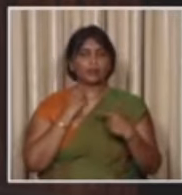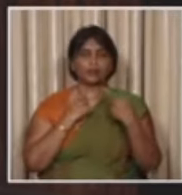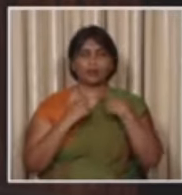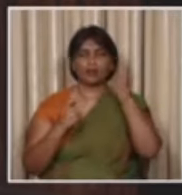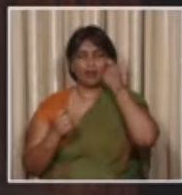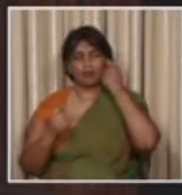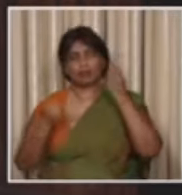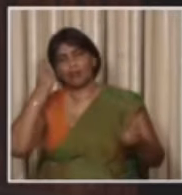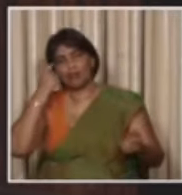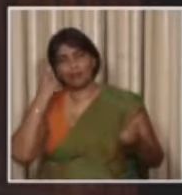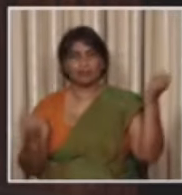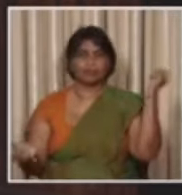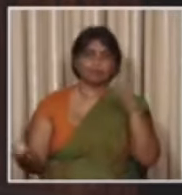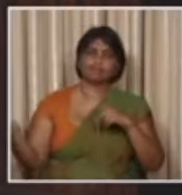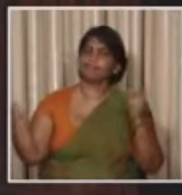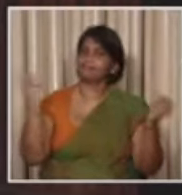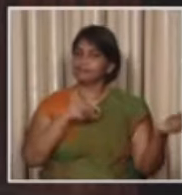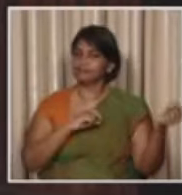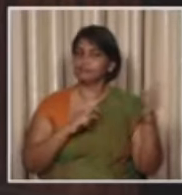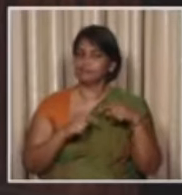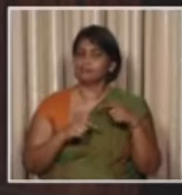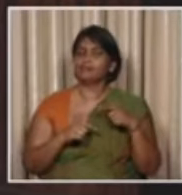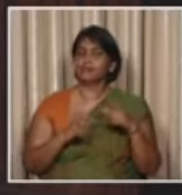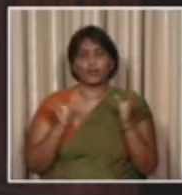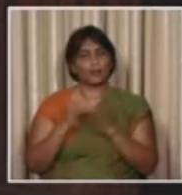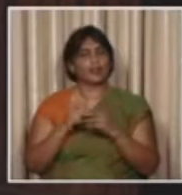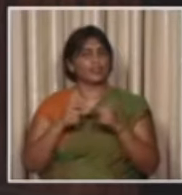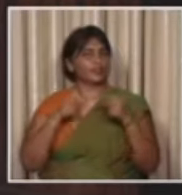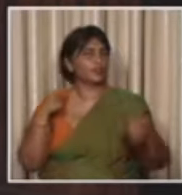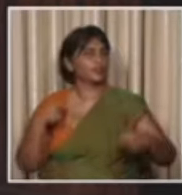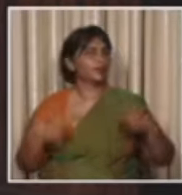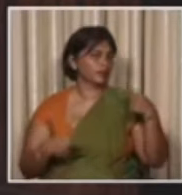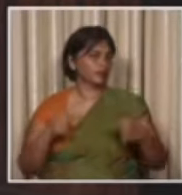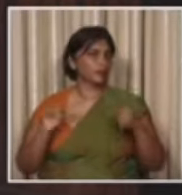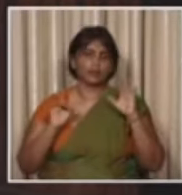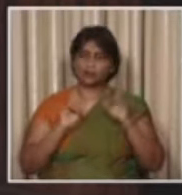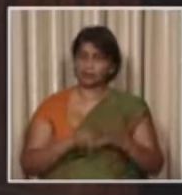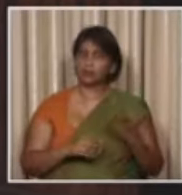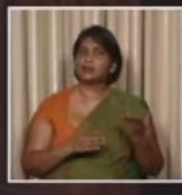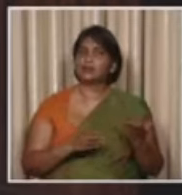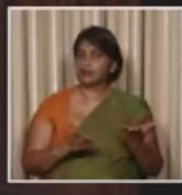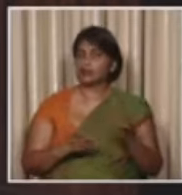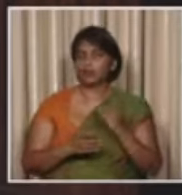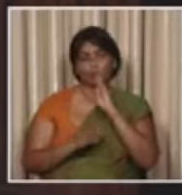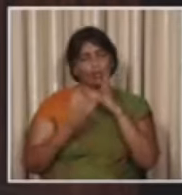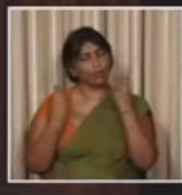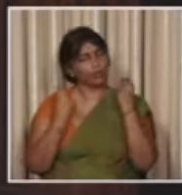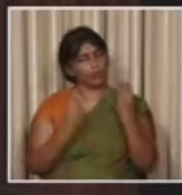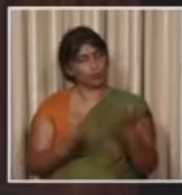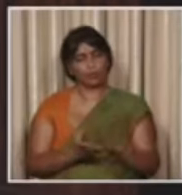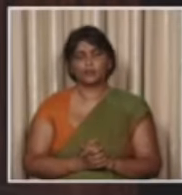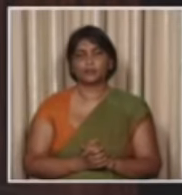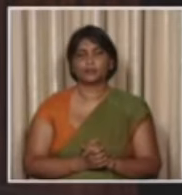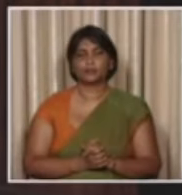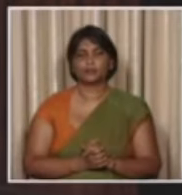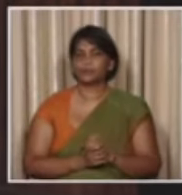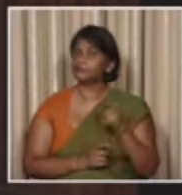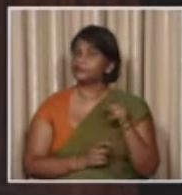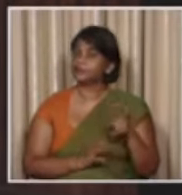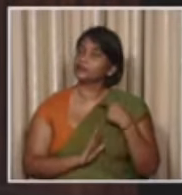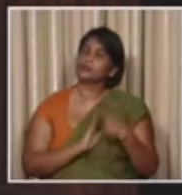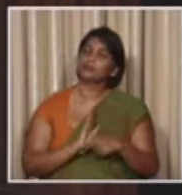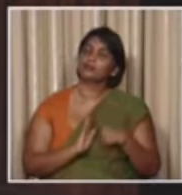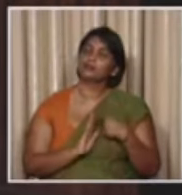කියනවා, අපි එකක් කියනවා, දෙපැත්තෙන් පක්ෂ විපක්ෂ කියලා විවාද කරගන්නවා මේ විදිහට. මේක හරිම අපරාධයක්. මේක මේ